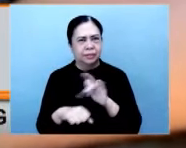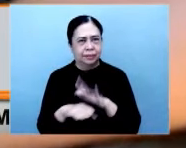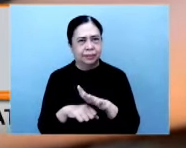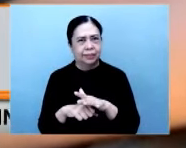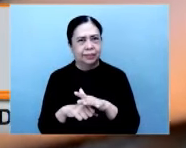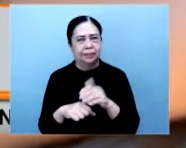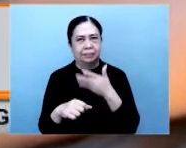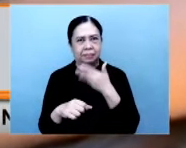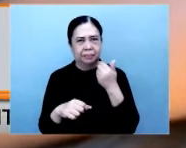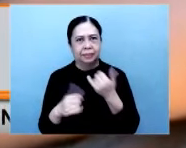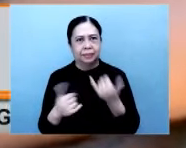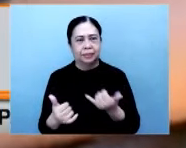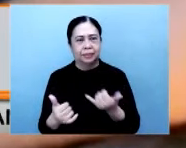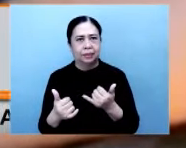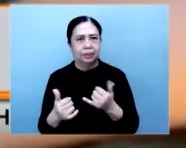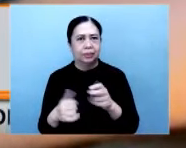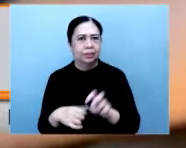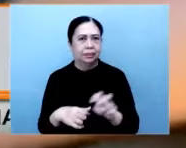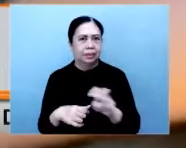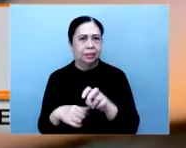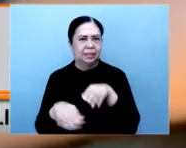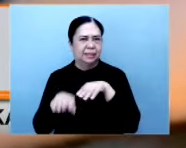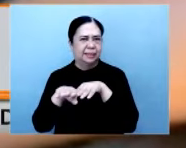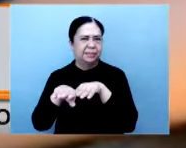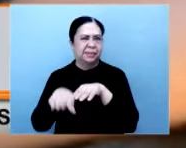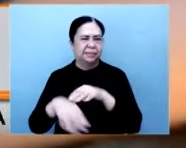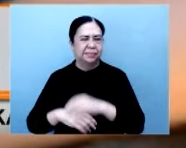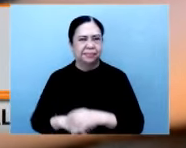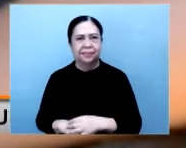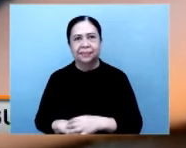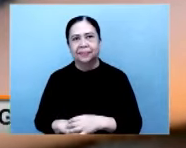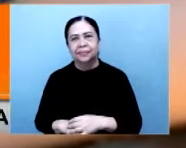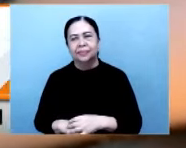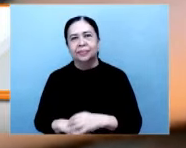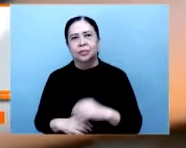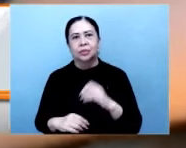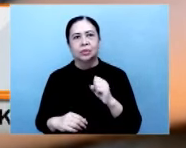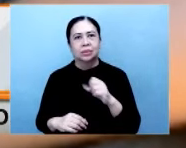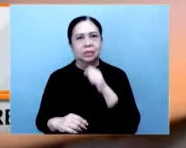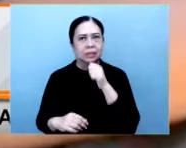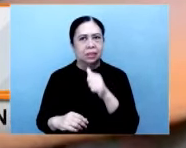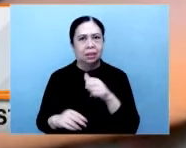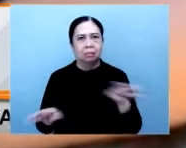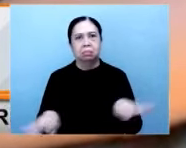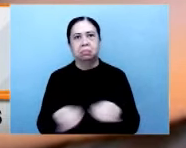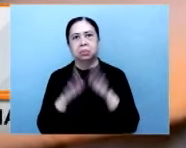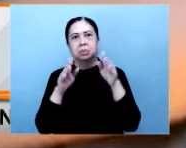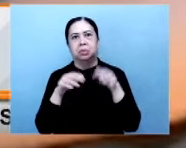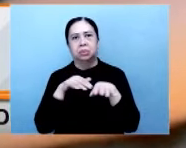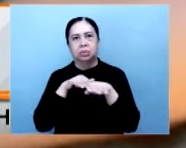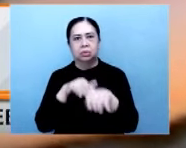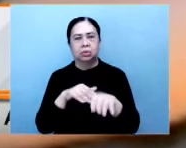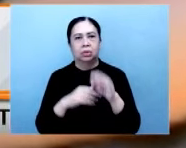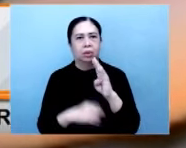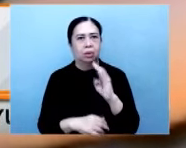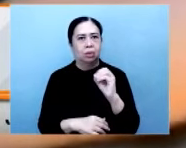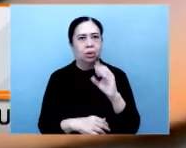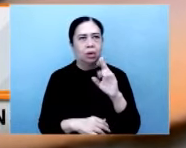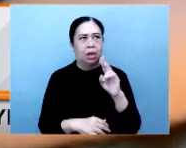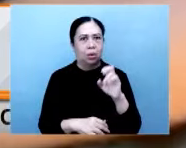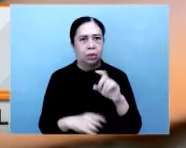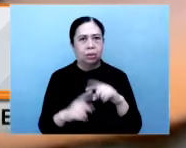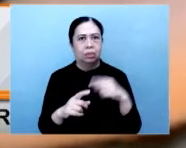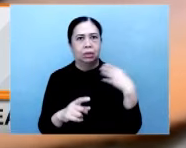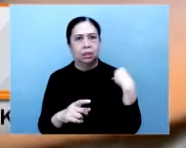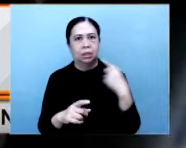kasi yung traffic para hindi na magkasabay-sabay. Bukawi to Balintawak lang, isang oras